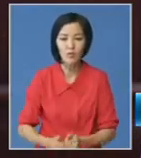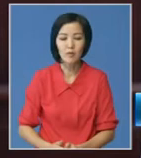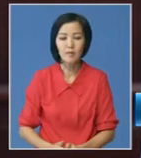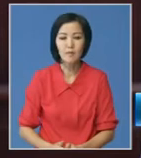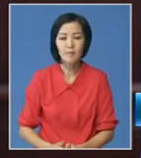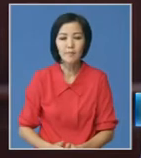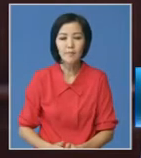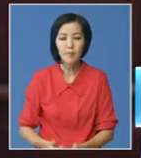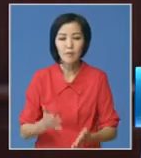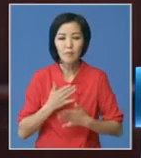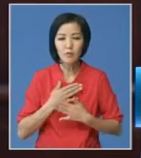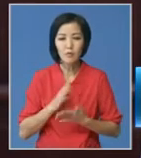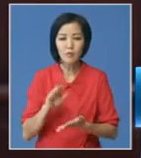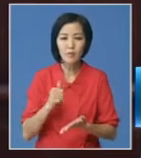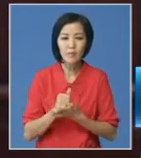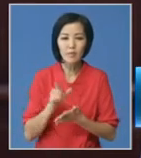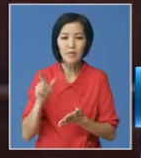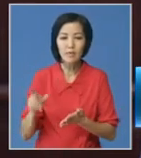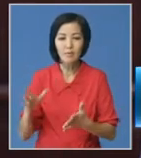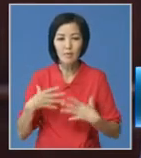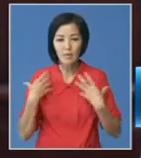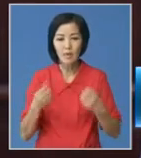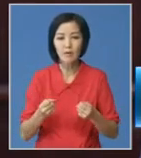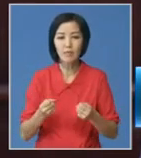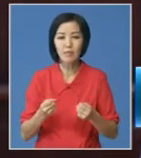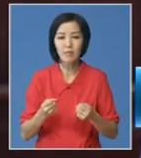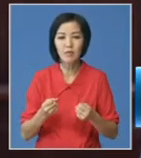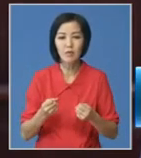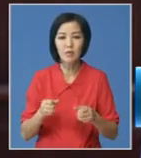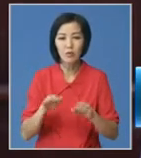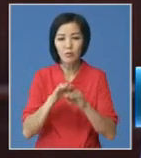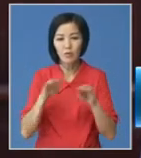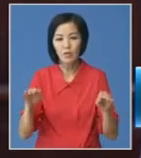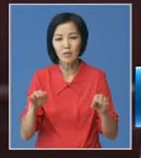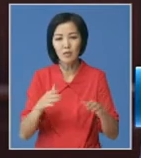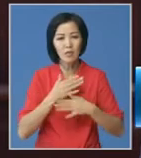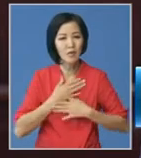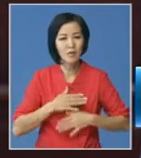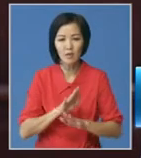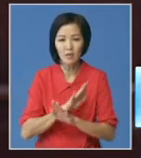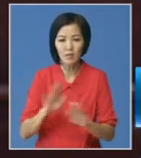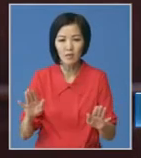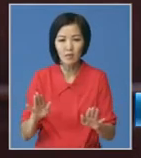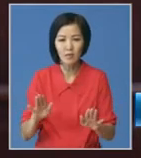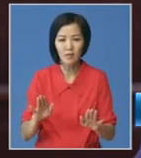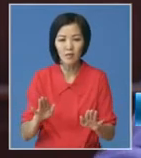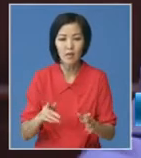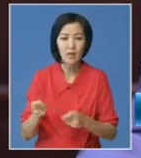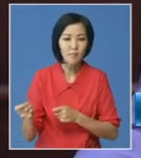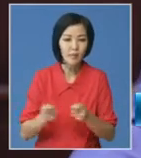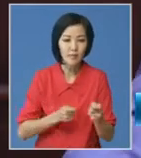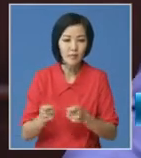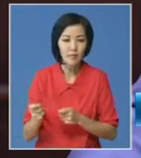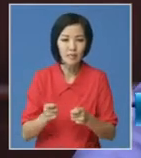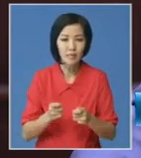вещь. Біз үшін ең бастысы адамдардың амандығы. Мұндай көрсеткіштер шыны керек көңілді еш көншітпейді. Жергілікті билік ретінде біз